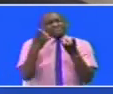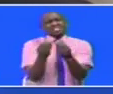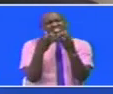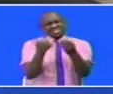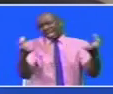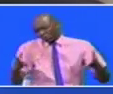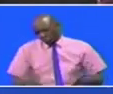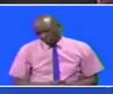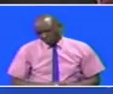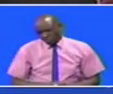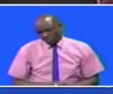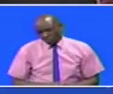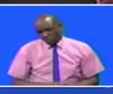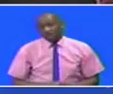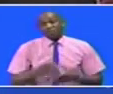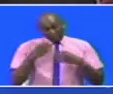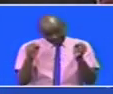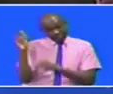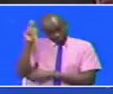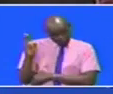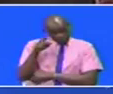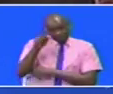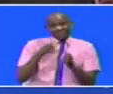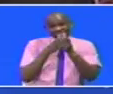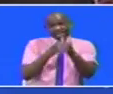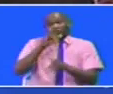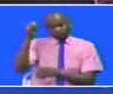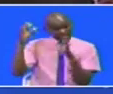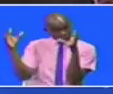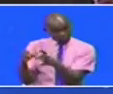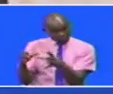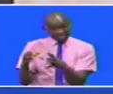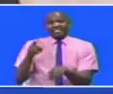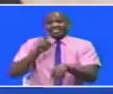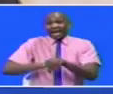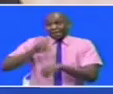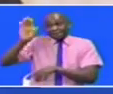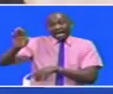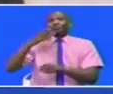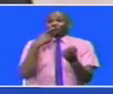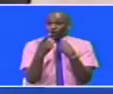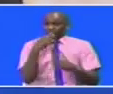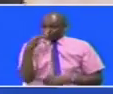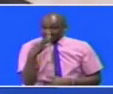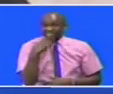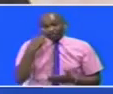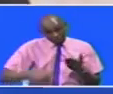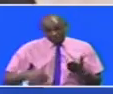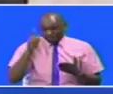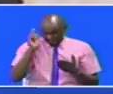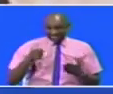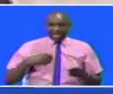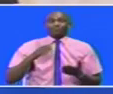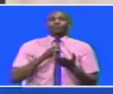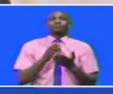rahisi hivyo? Rais Kenyatta ambaye ndiye kiongozi wa Jubilee, ilipofika zamu yake akataka kuwe na maridhiano hata